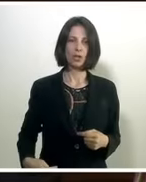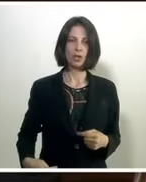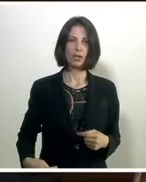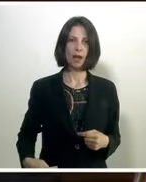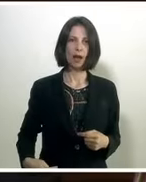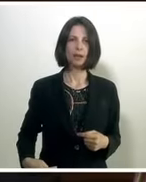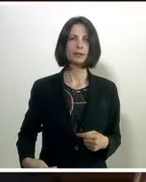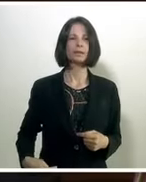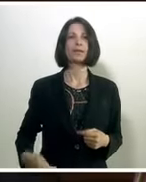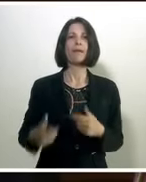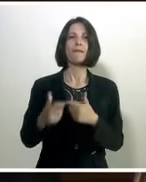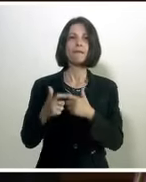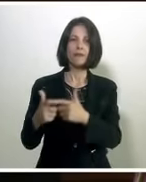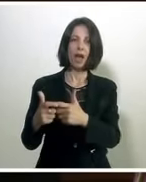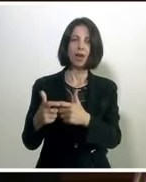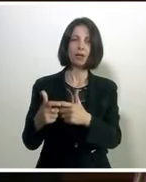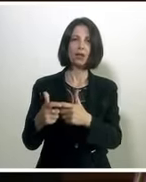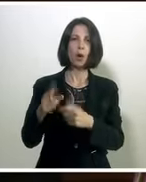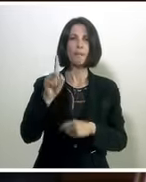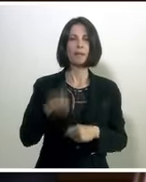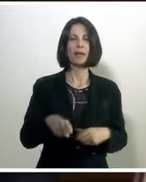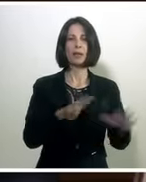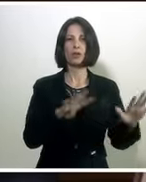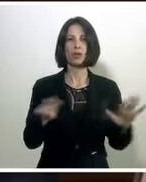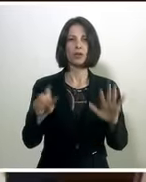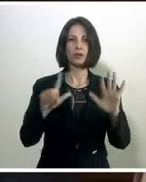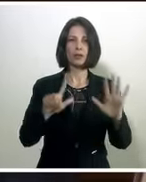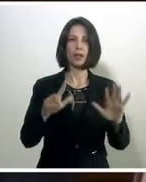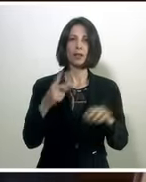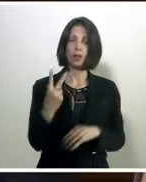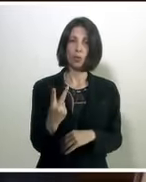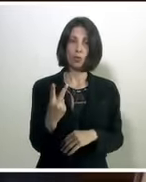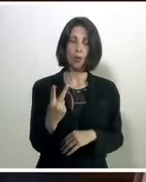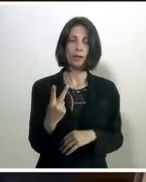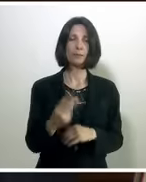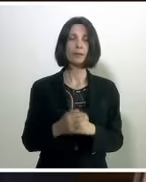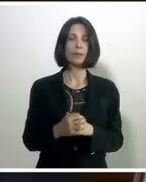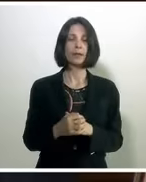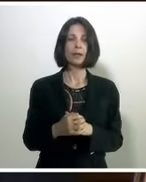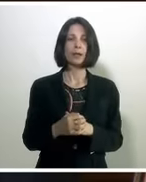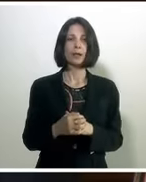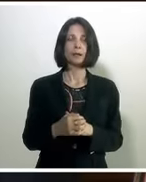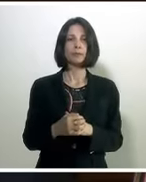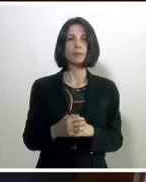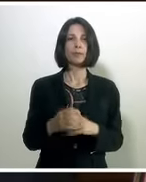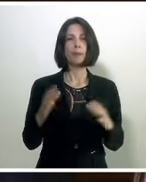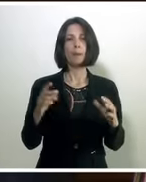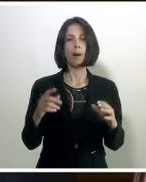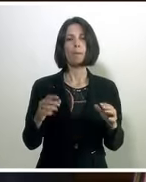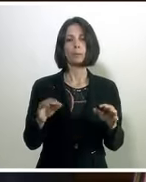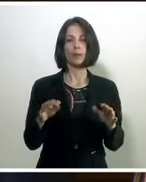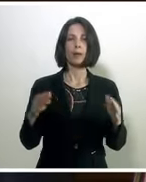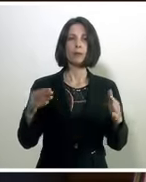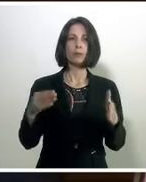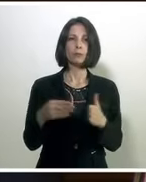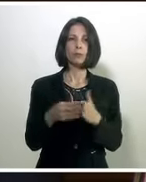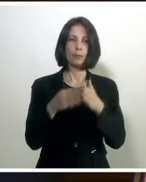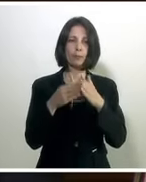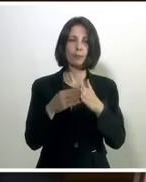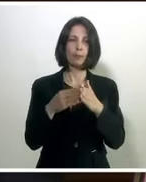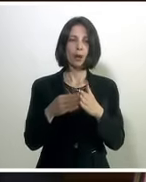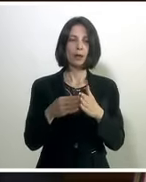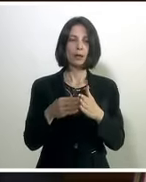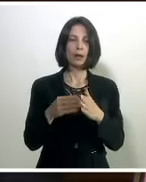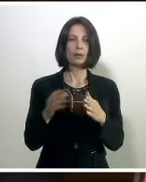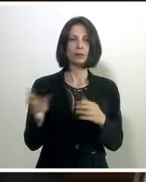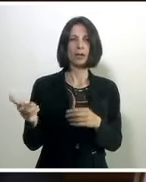1972 che consente agli statunitensi di Porre un cuneo tra i due grandi regimi comunisti al conflitto tra est e ovest